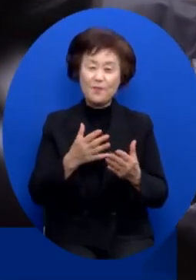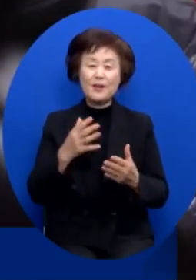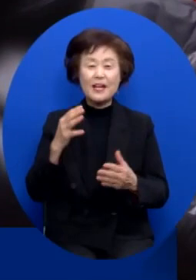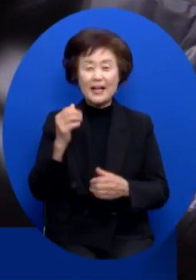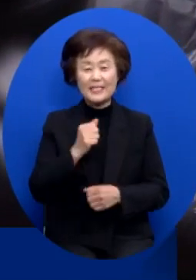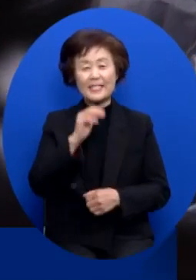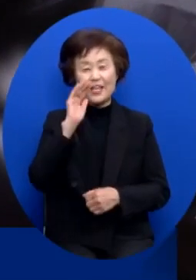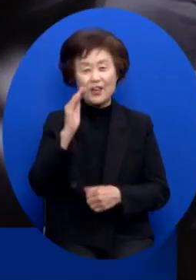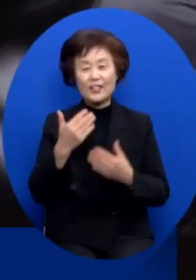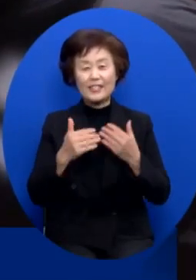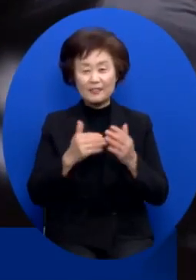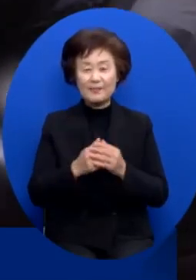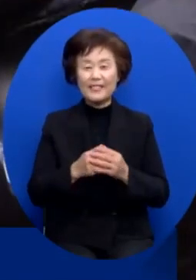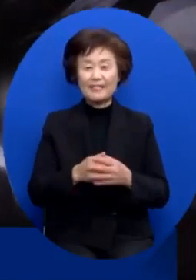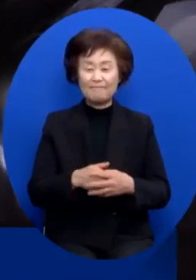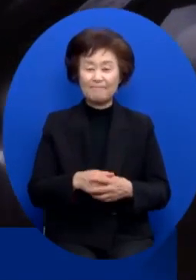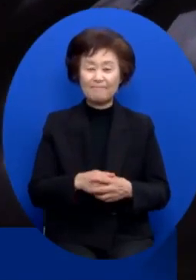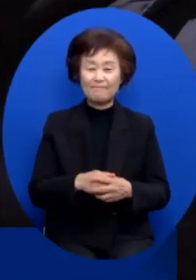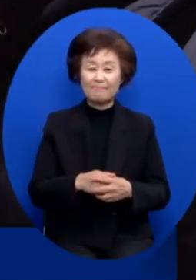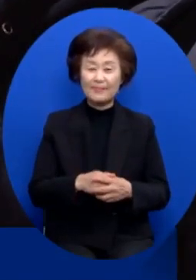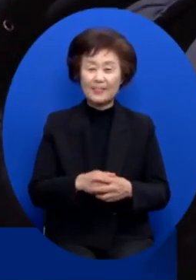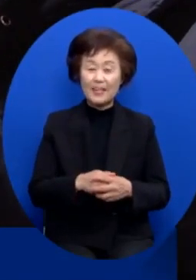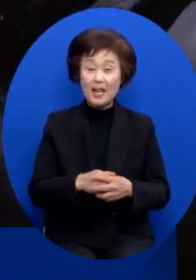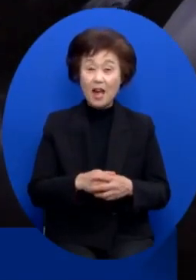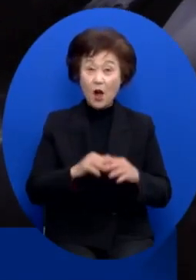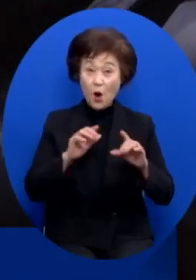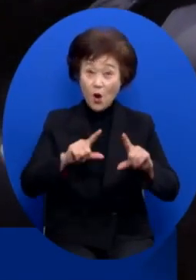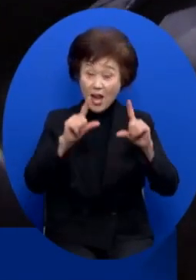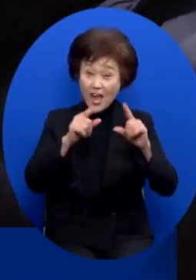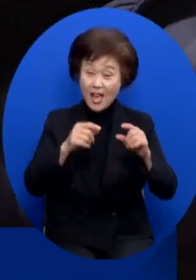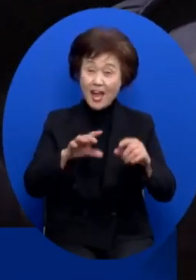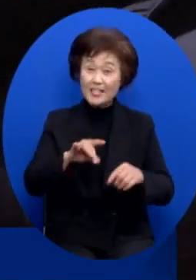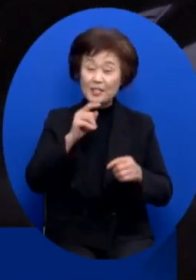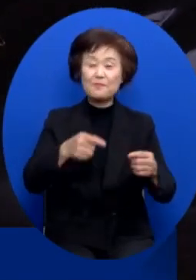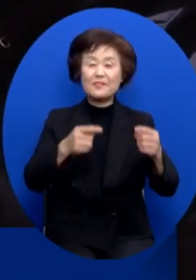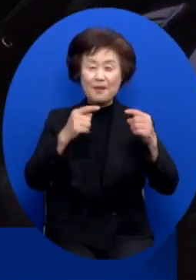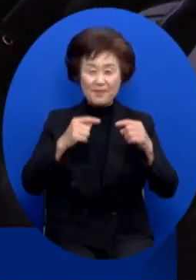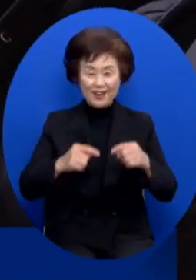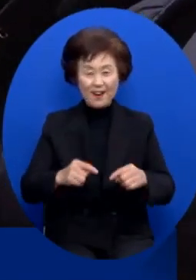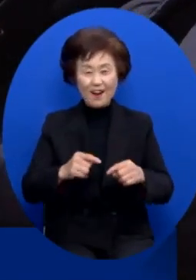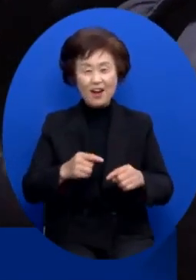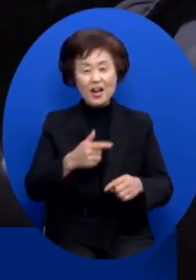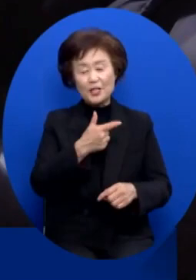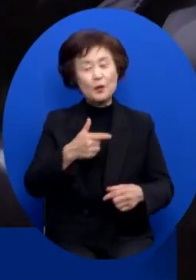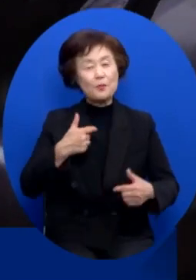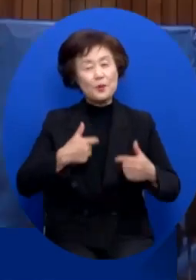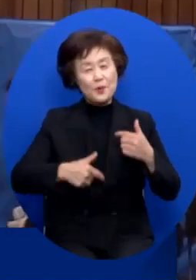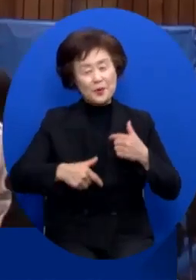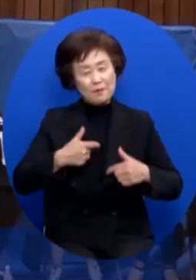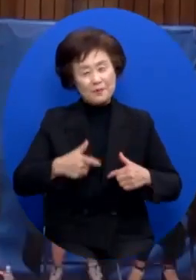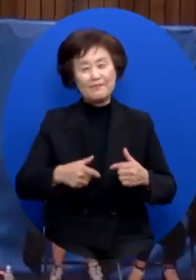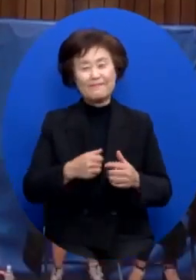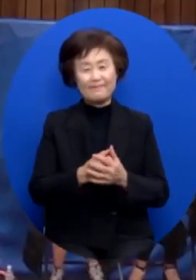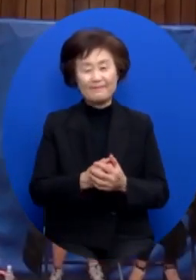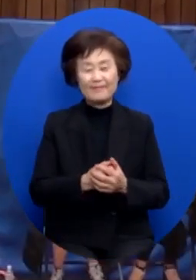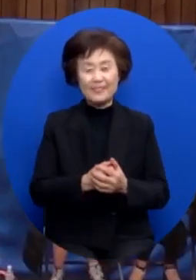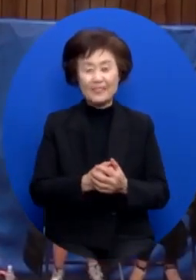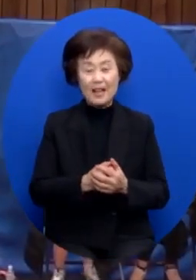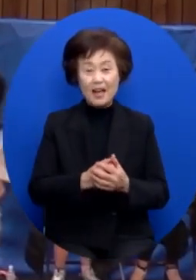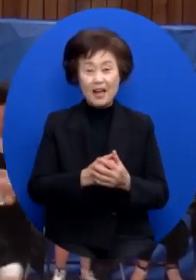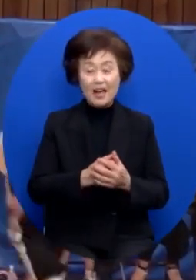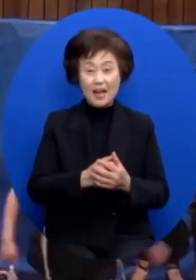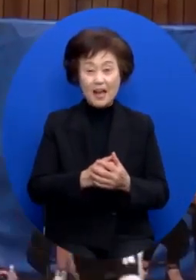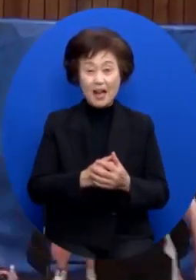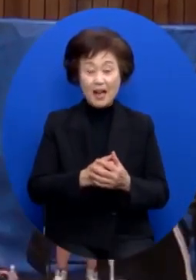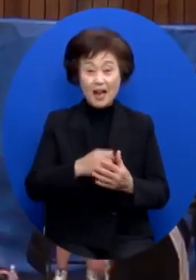되어서 굉장히 뜻깊은 거 같습니다 올해 참하게 되어서 기쁘고 또 많은 것을 얻어가는 거 같습니다 보온